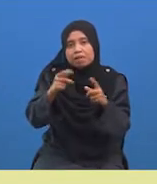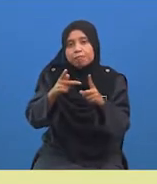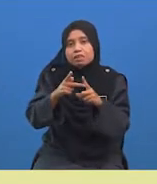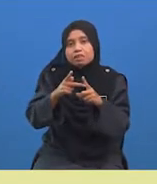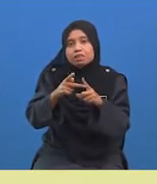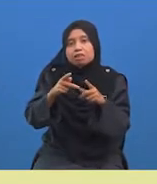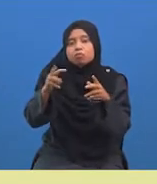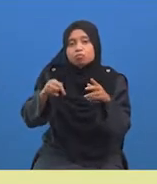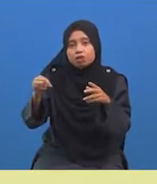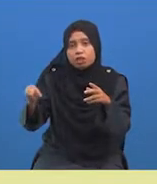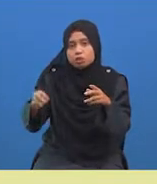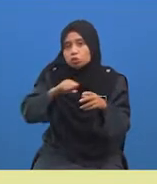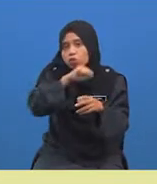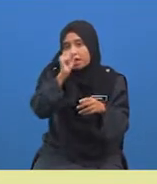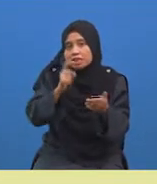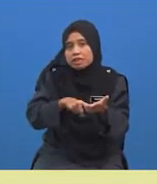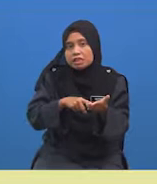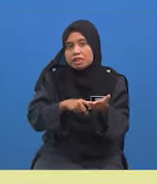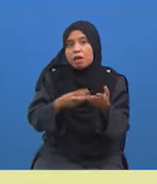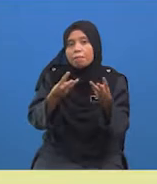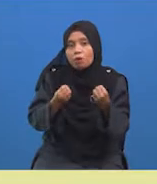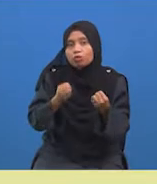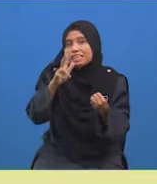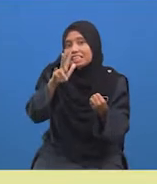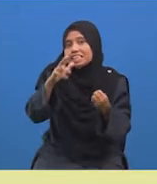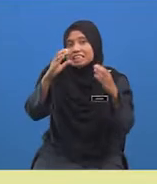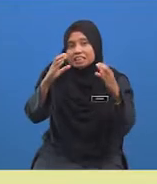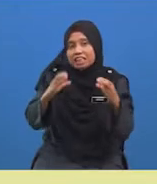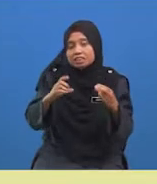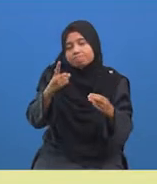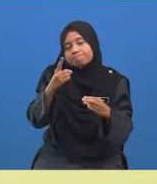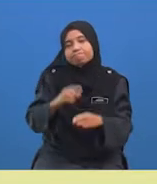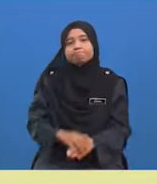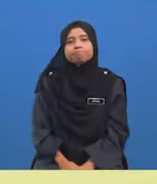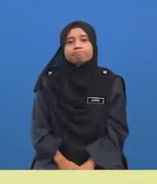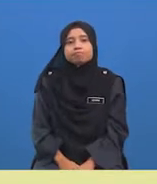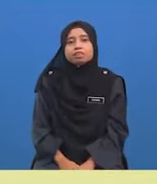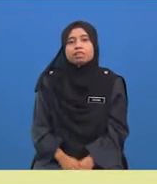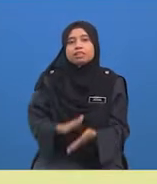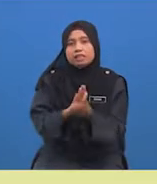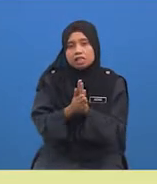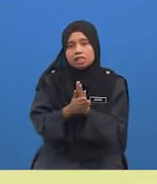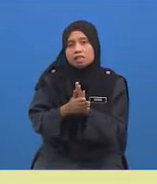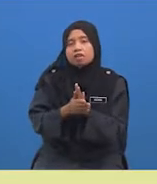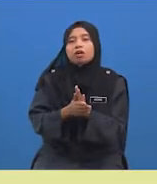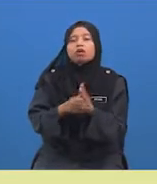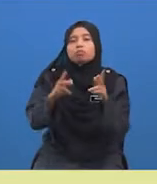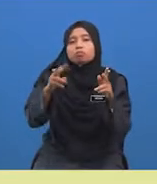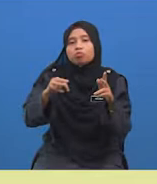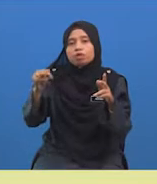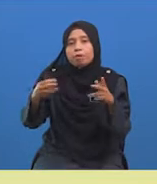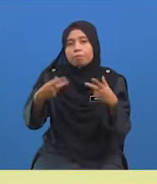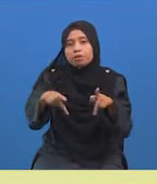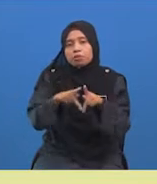pelajar, soalan ini menghendaki 3 kaedah sahaja. Maka, pelajar perlu